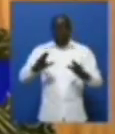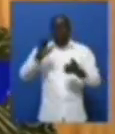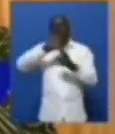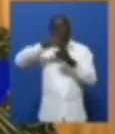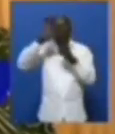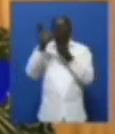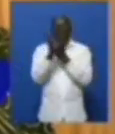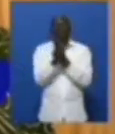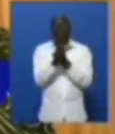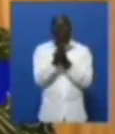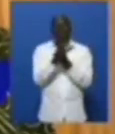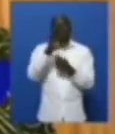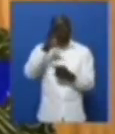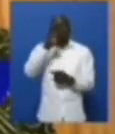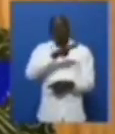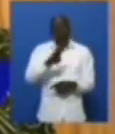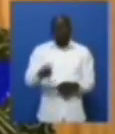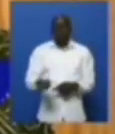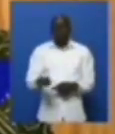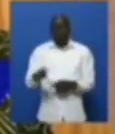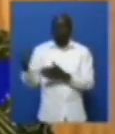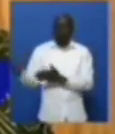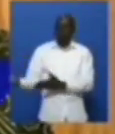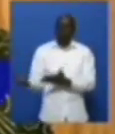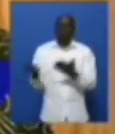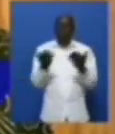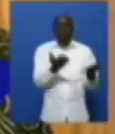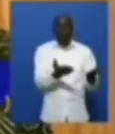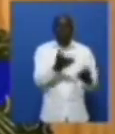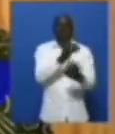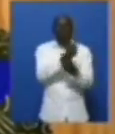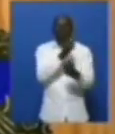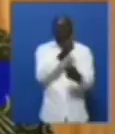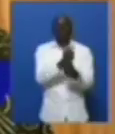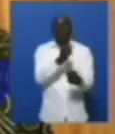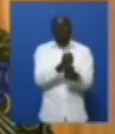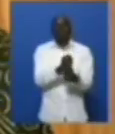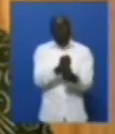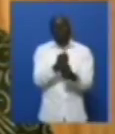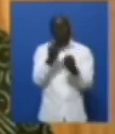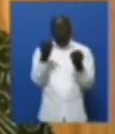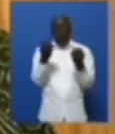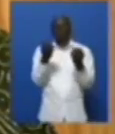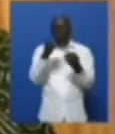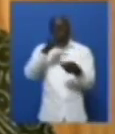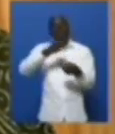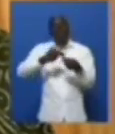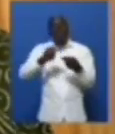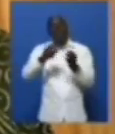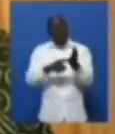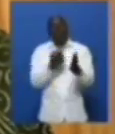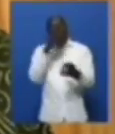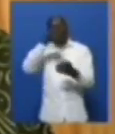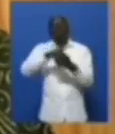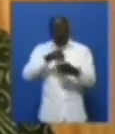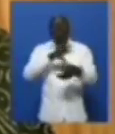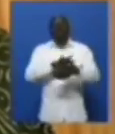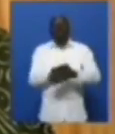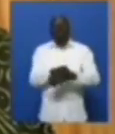Bouaba, l'amenait à œuvrer en homme de foi sur le terrain. La preuve en est qu'il est mort